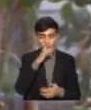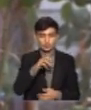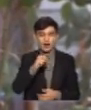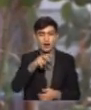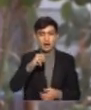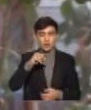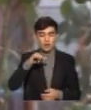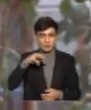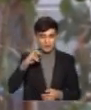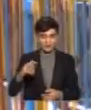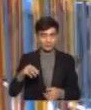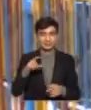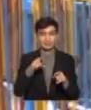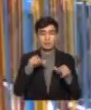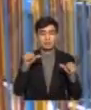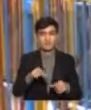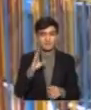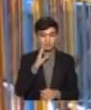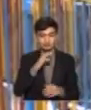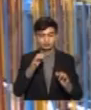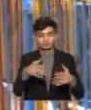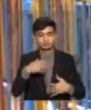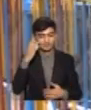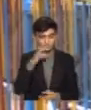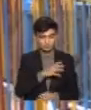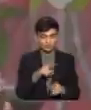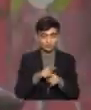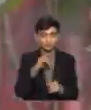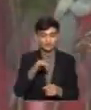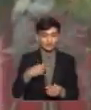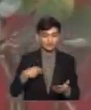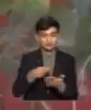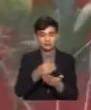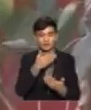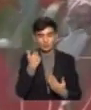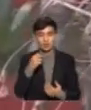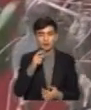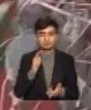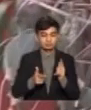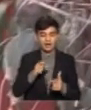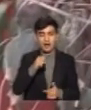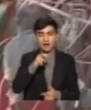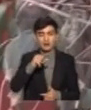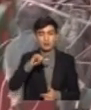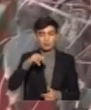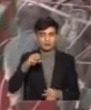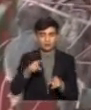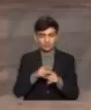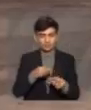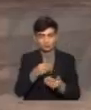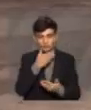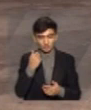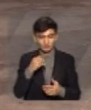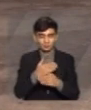лишить ее родительских прав отец детей рассказал что действительно перестал выплачивать алименты так как экс-супруга не позволяла ему